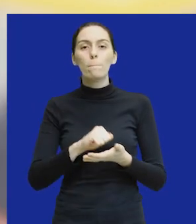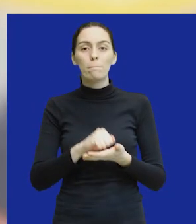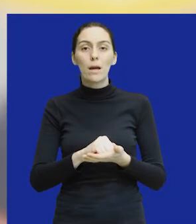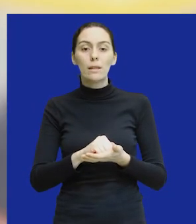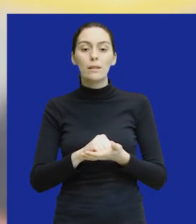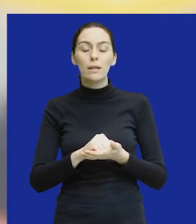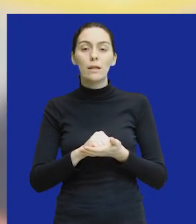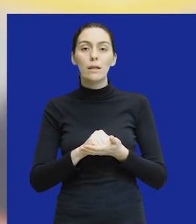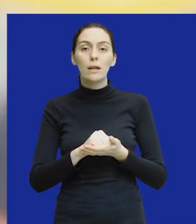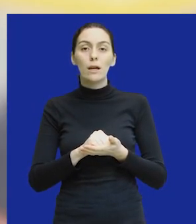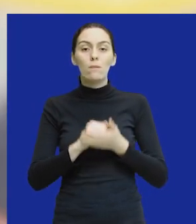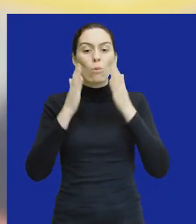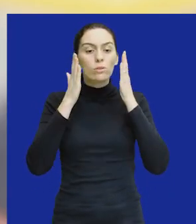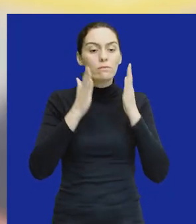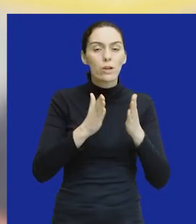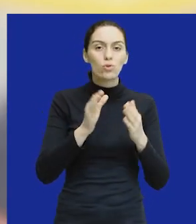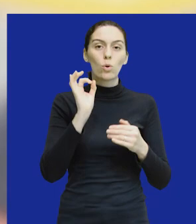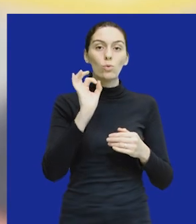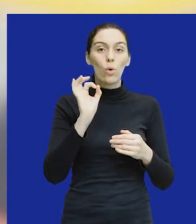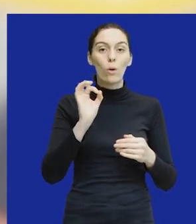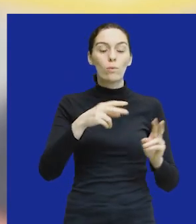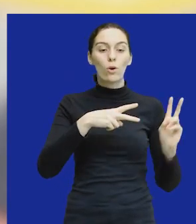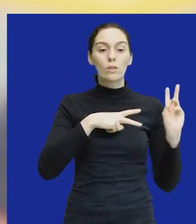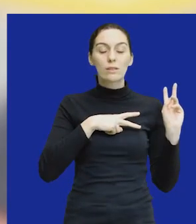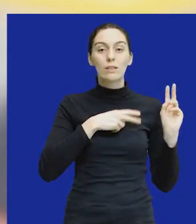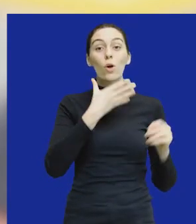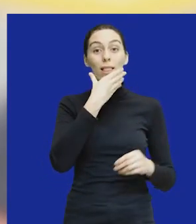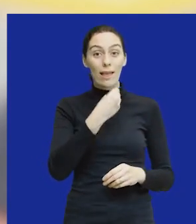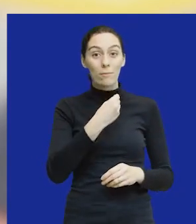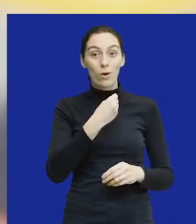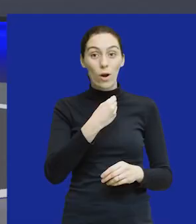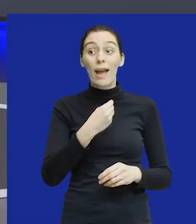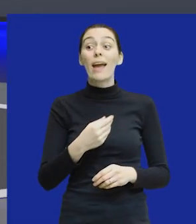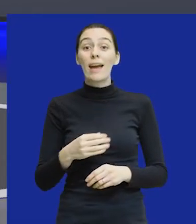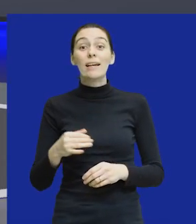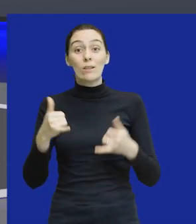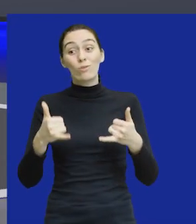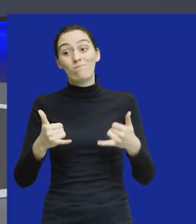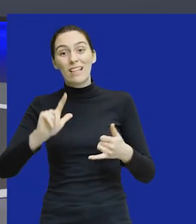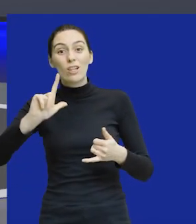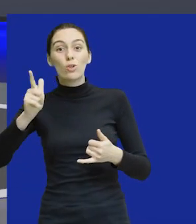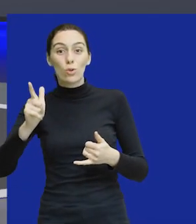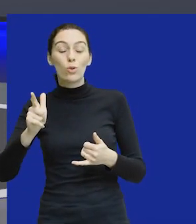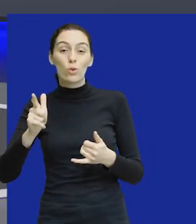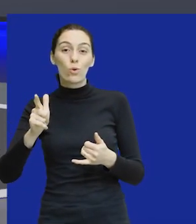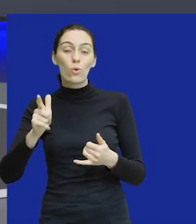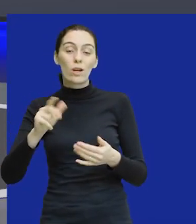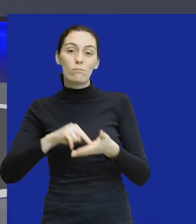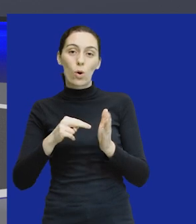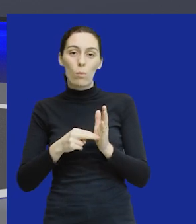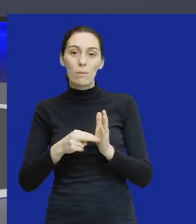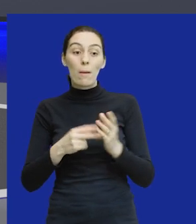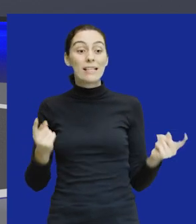Koliko se u medijima, evo, posvećuje onom dobrom, istinitom i lijepom? E, to je sad drugi problem, što se